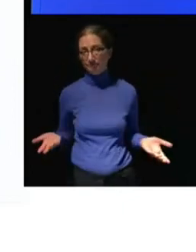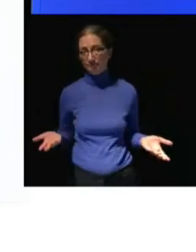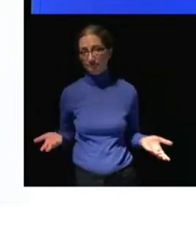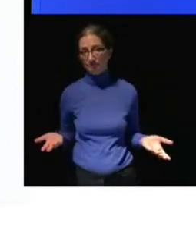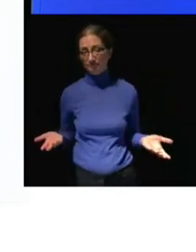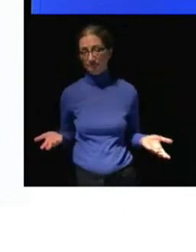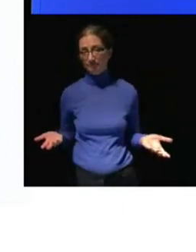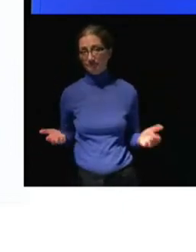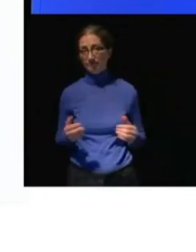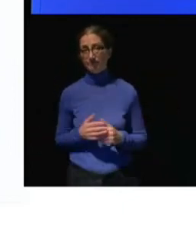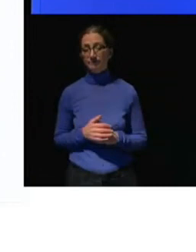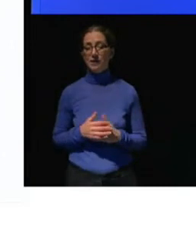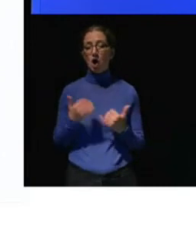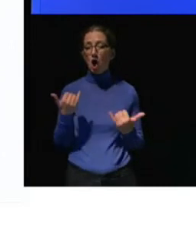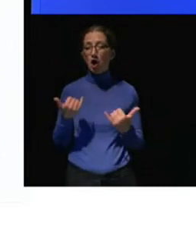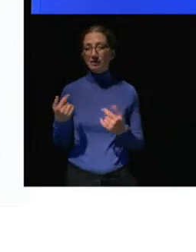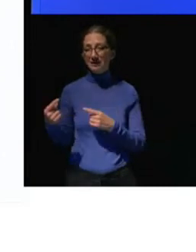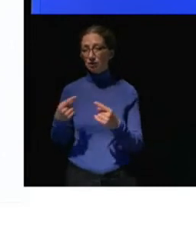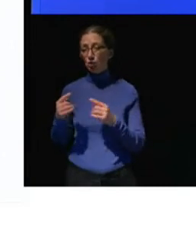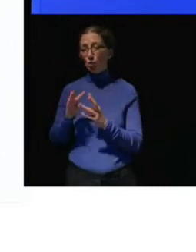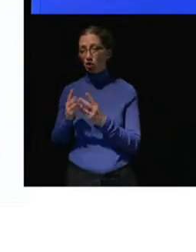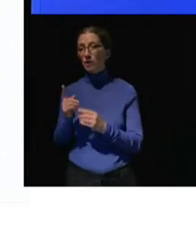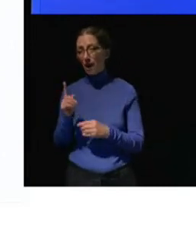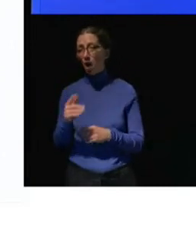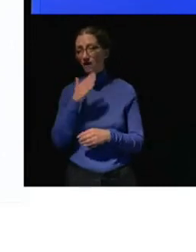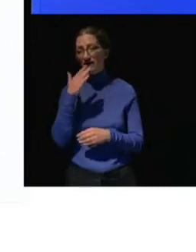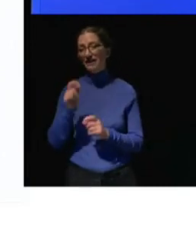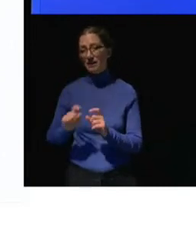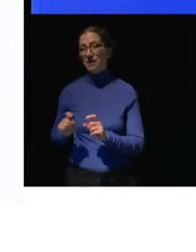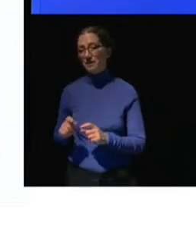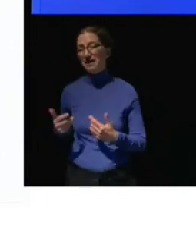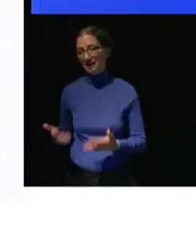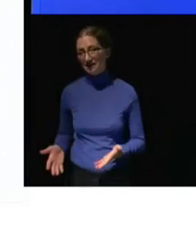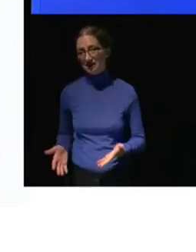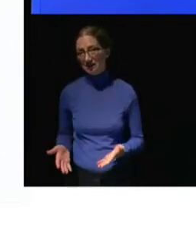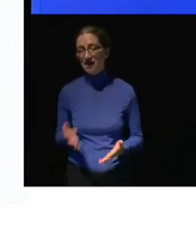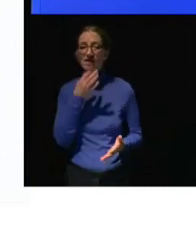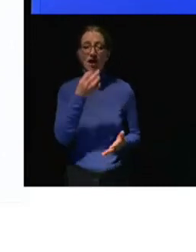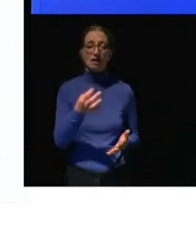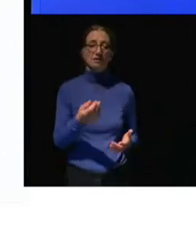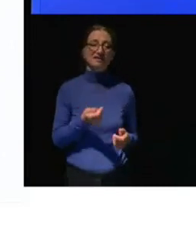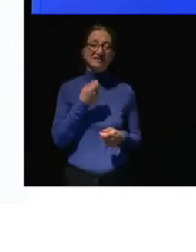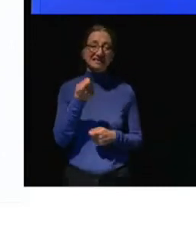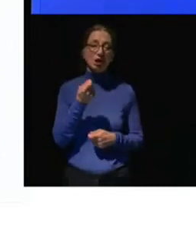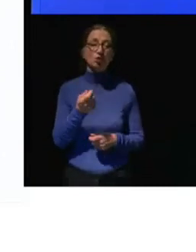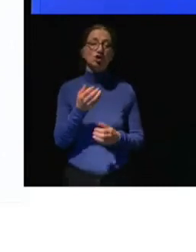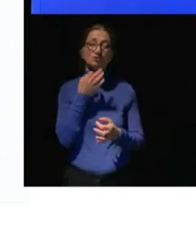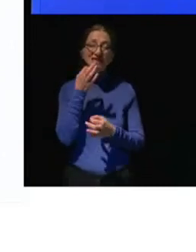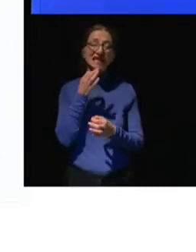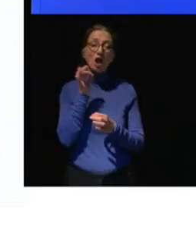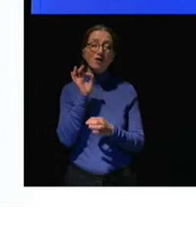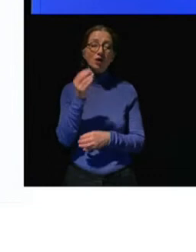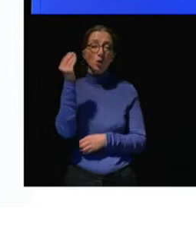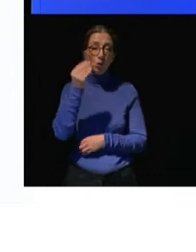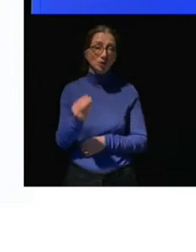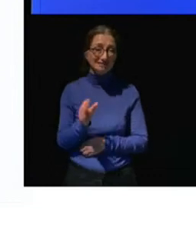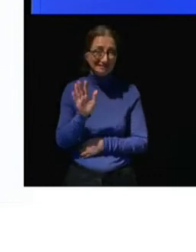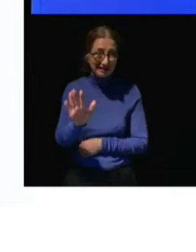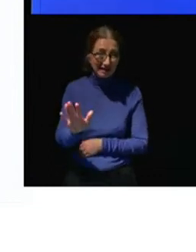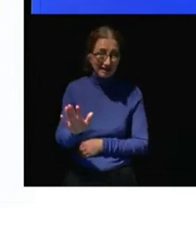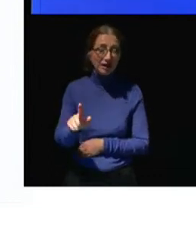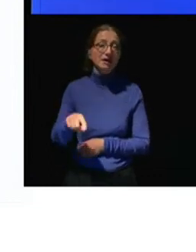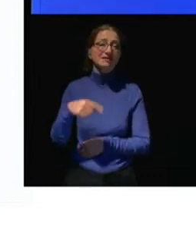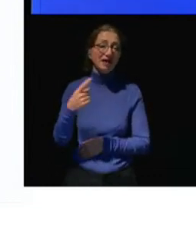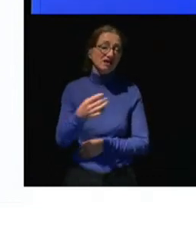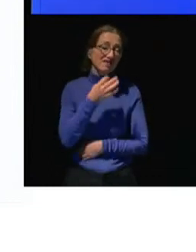das deckt sich viel mit den Diskussionen heute, was in den Workshops auch gesagt wurde. Sollte es zu einer Versicherung spezifisch für Kunstschaffende kommen, würde